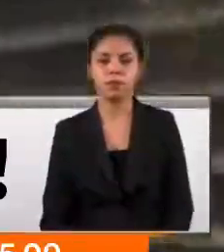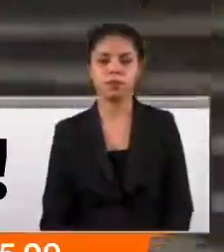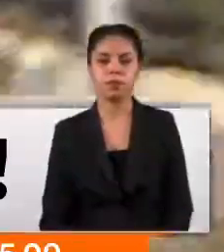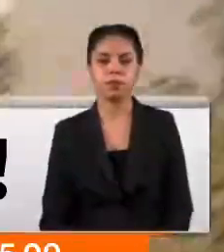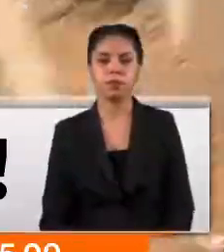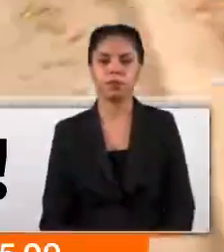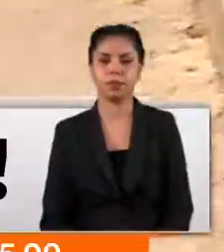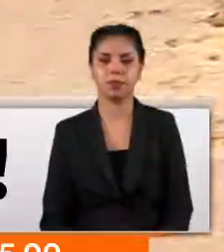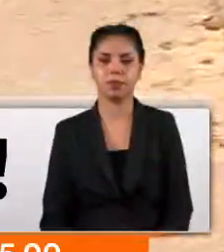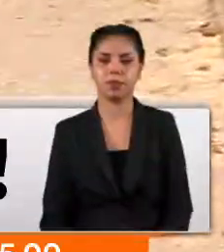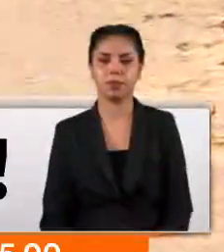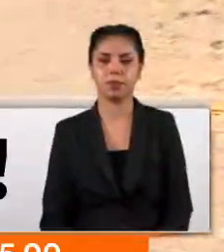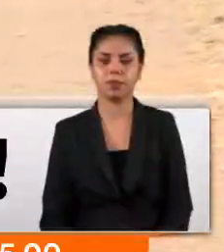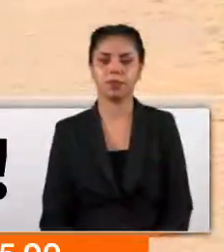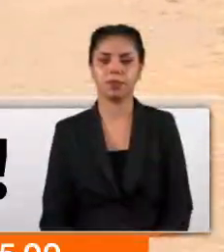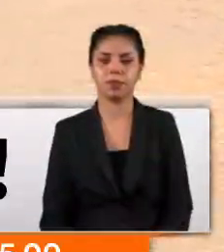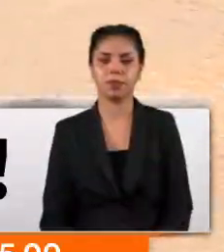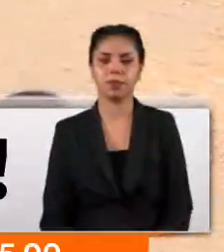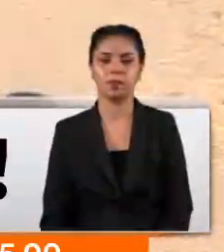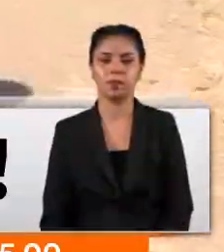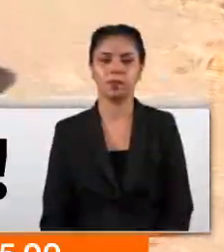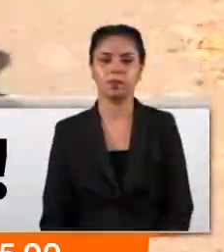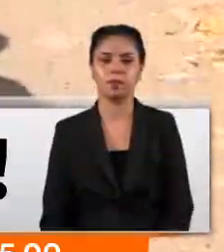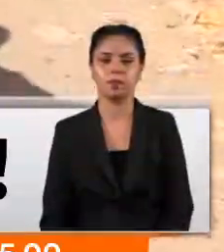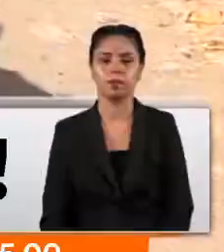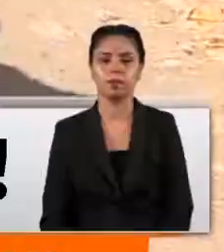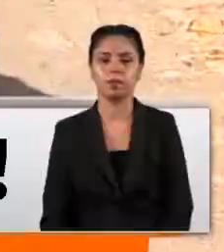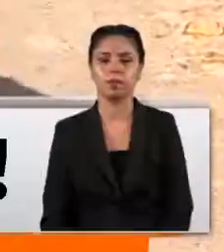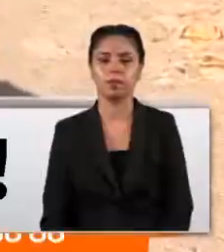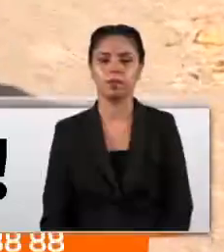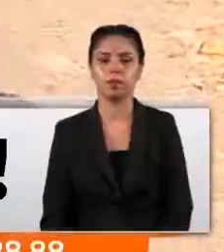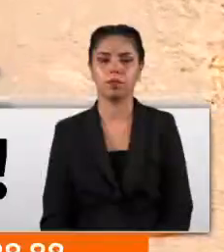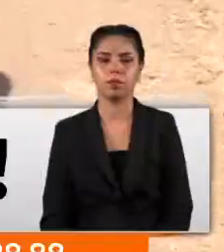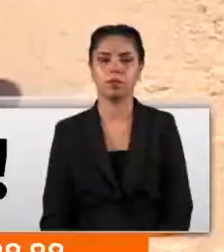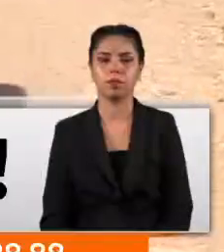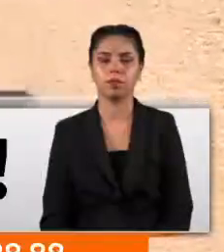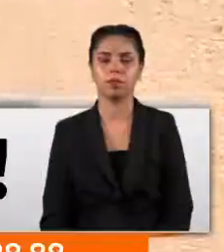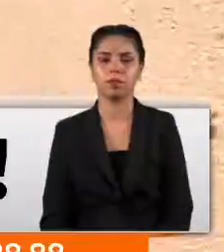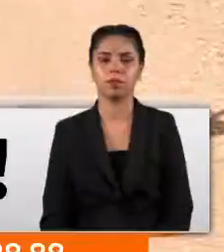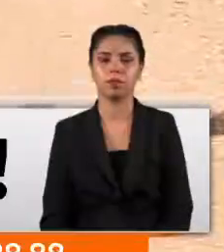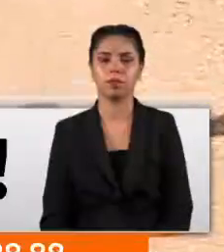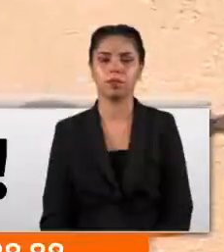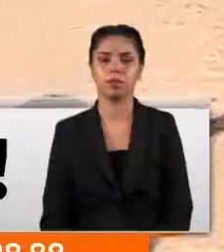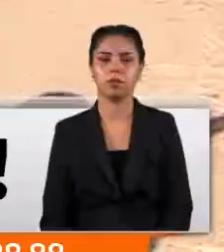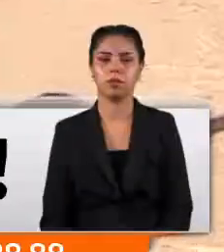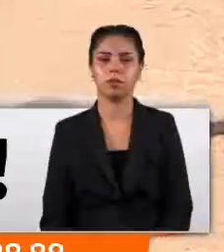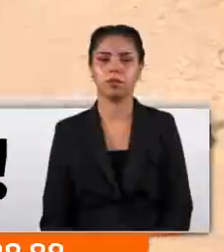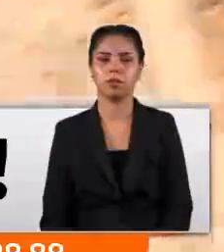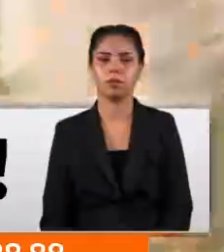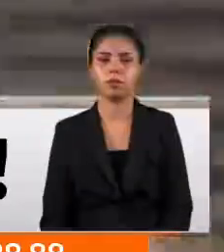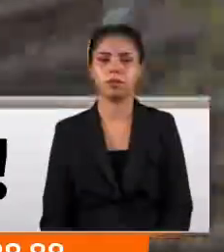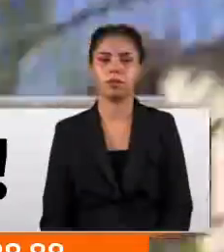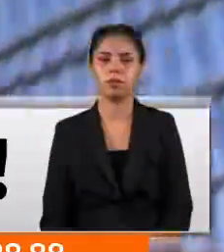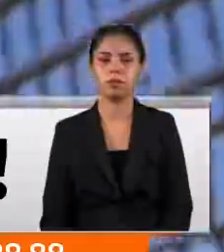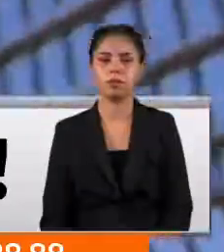Bu duvarı 2006 yılında yaptılar. Gördüğünüz gibi en üst kısmında elektrikli teller var. Buraya bizi